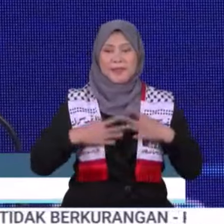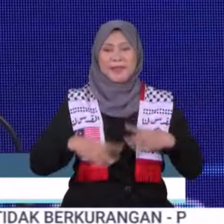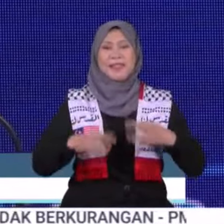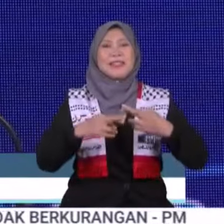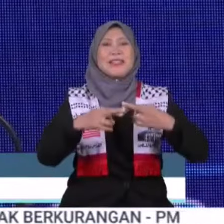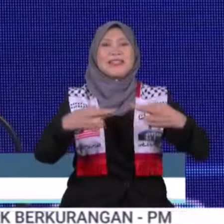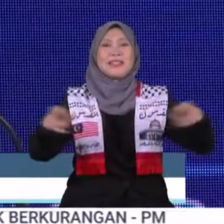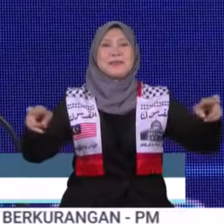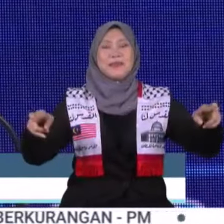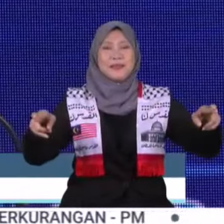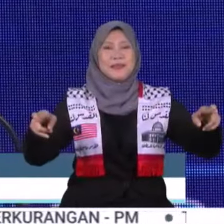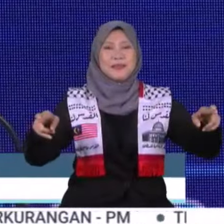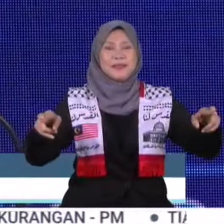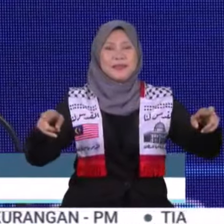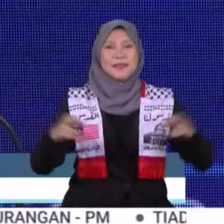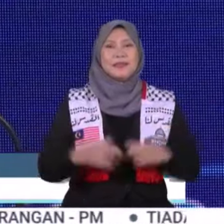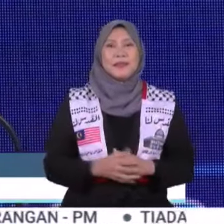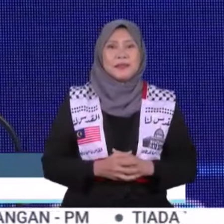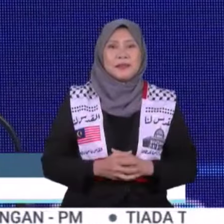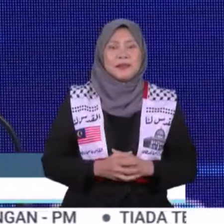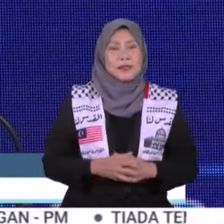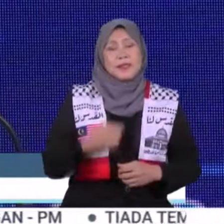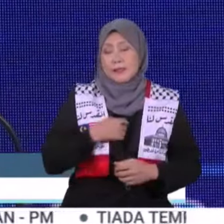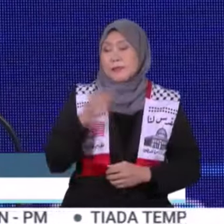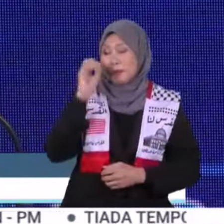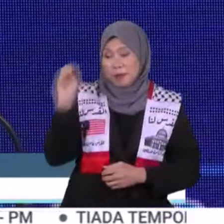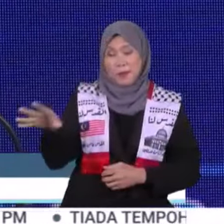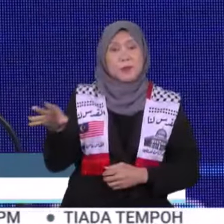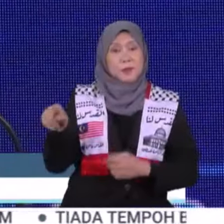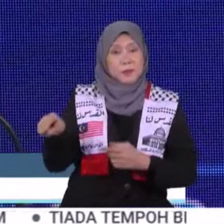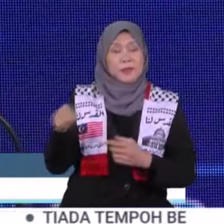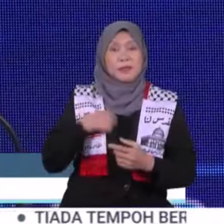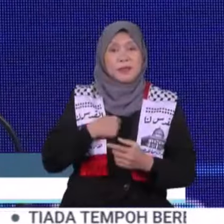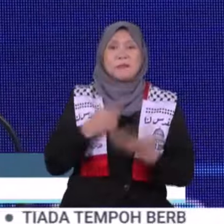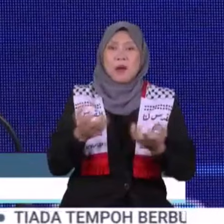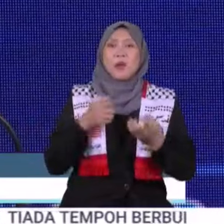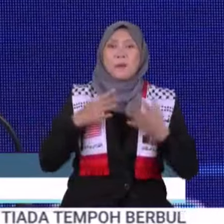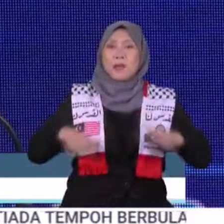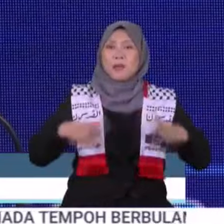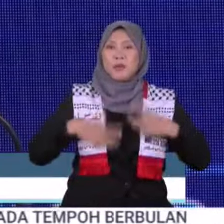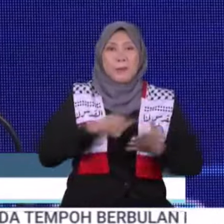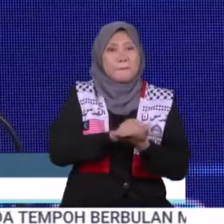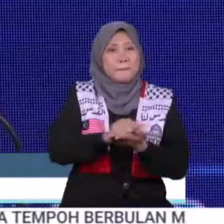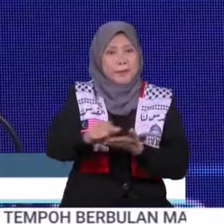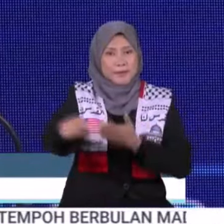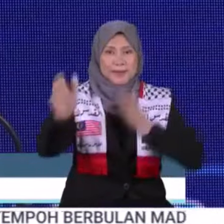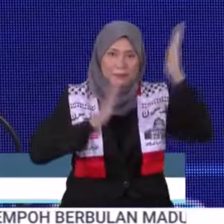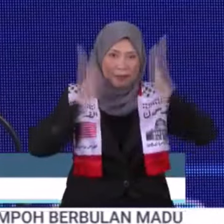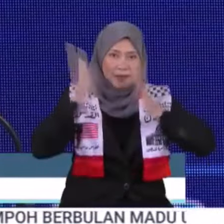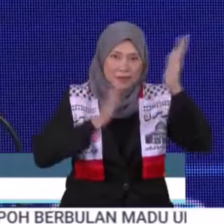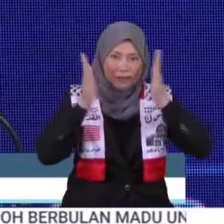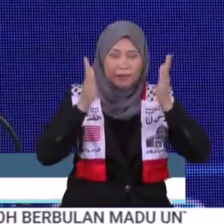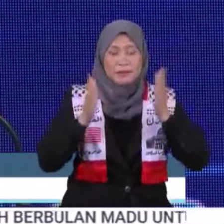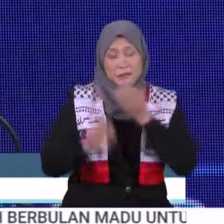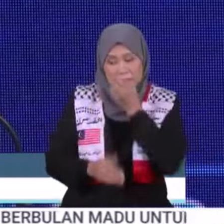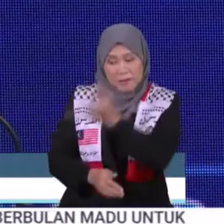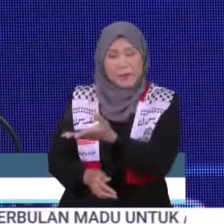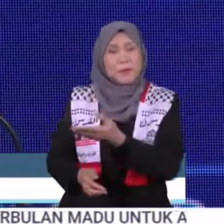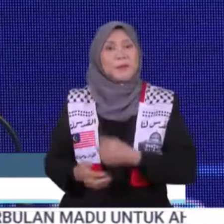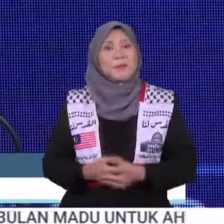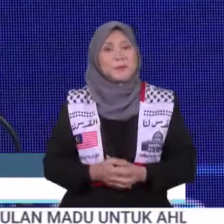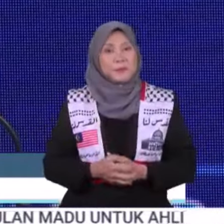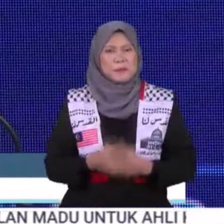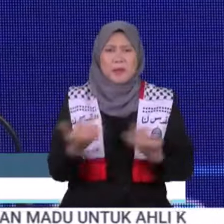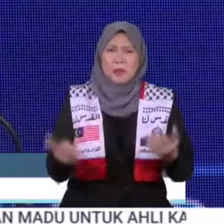rasmi. Jadi saya bagi nota, saya kata saya nak pakai batik Malaysia. Jadi